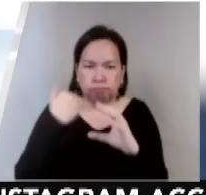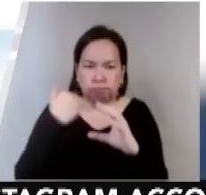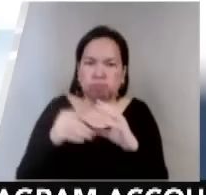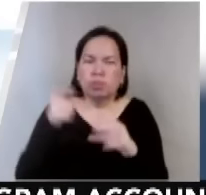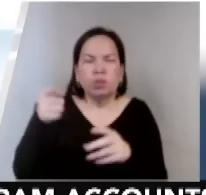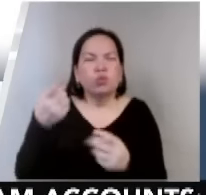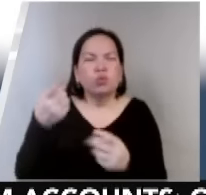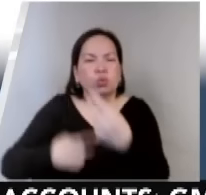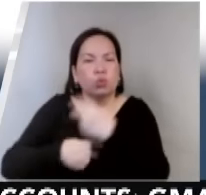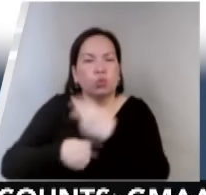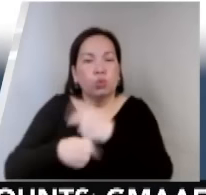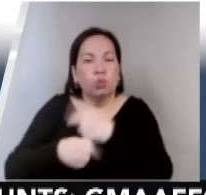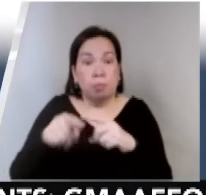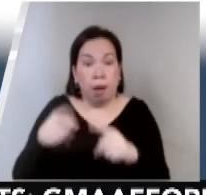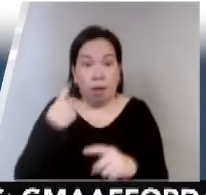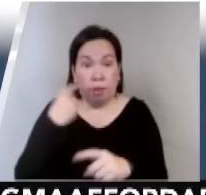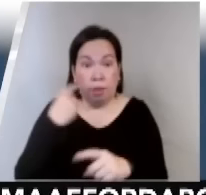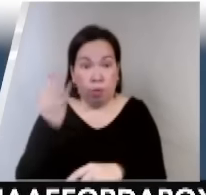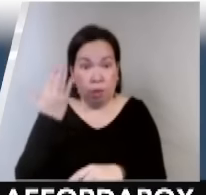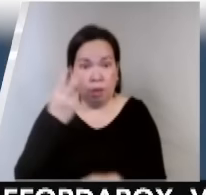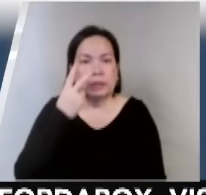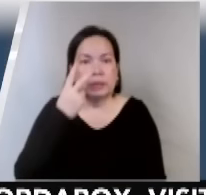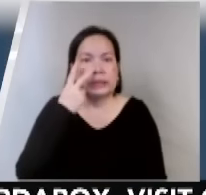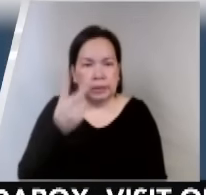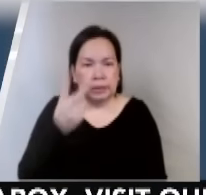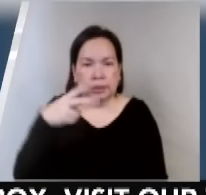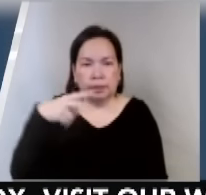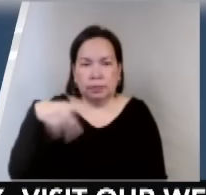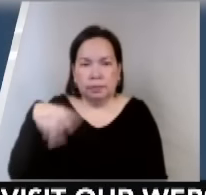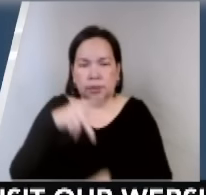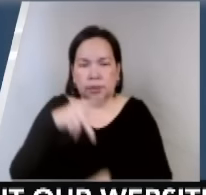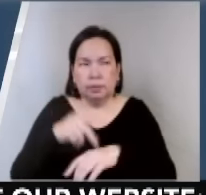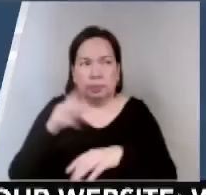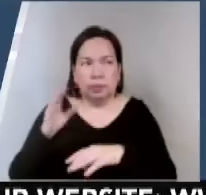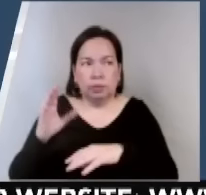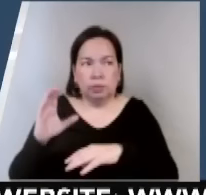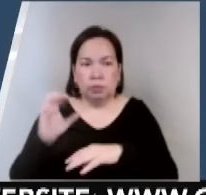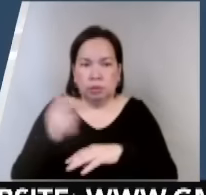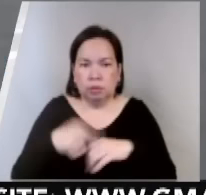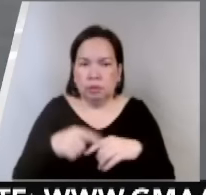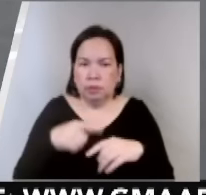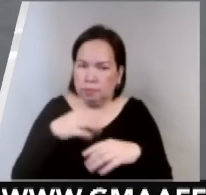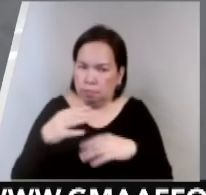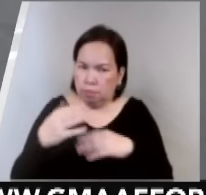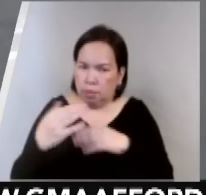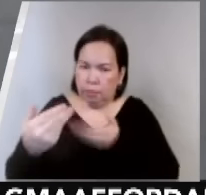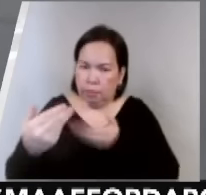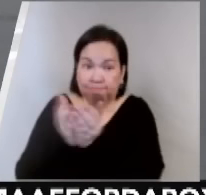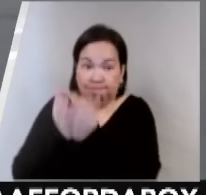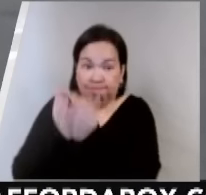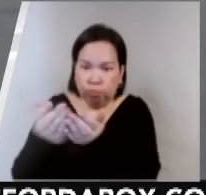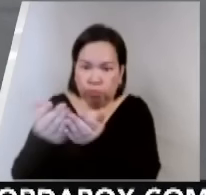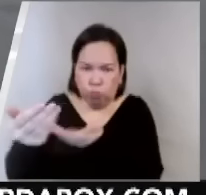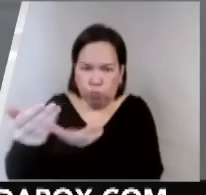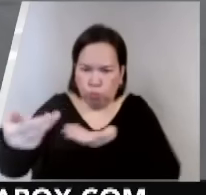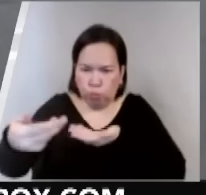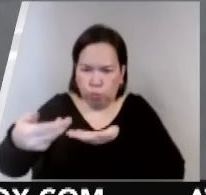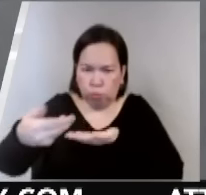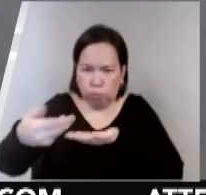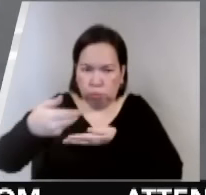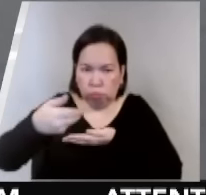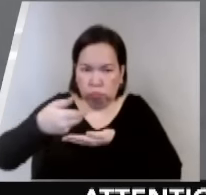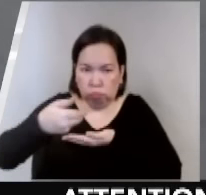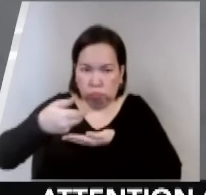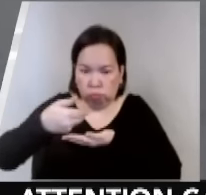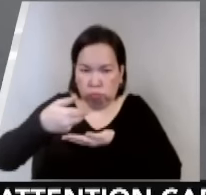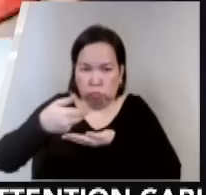kaninang umaga, napansin ng PCG na lumapit ng hanggang 500 yards ang monster ship. Nagbaba din daw ito ng mga tauhan